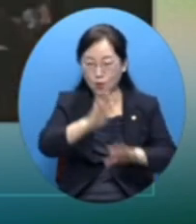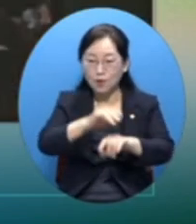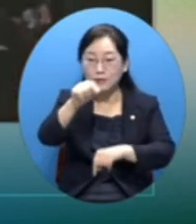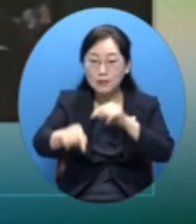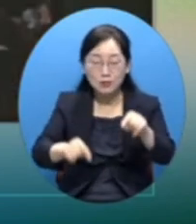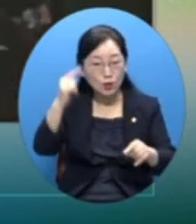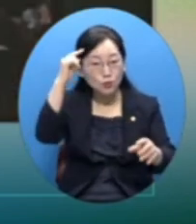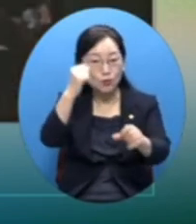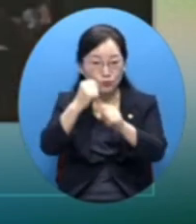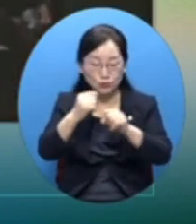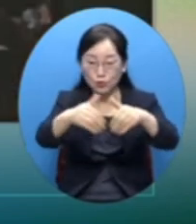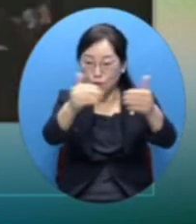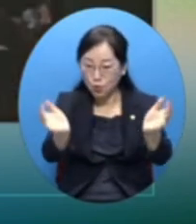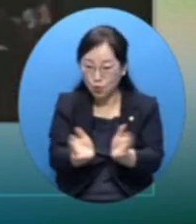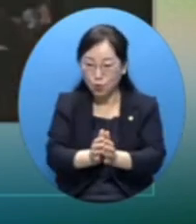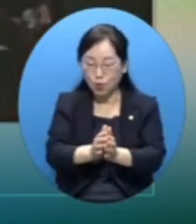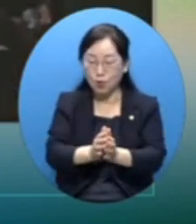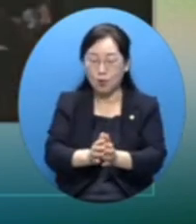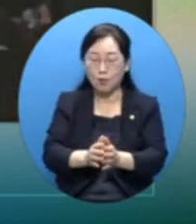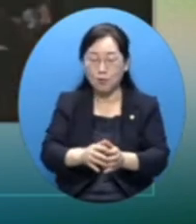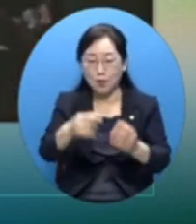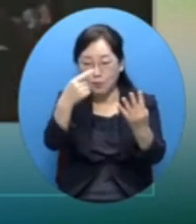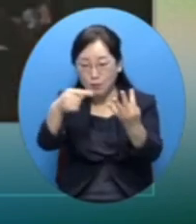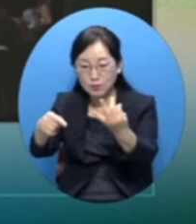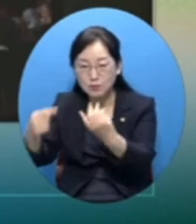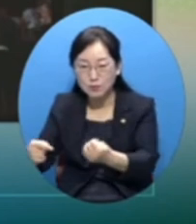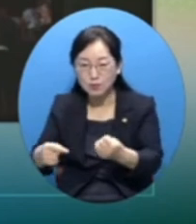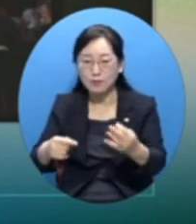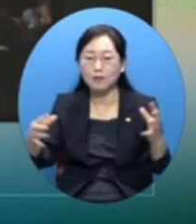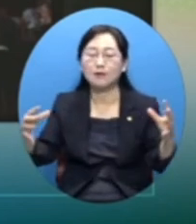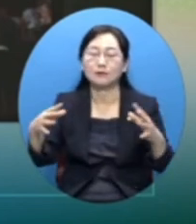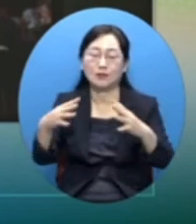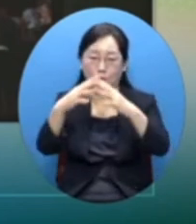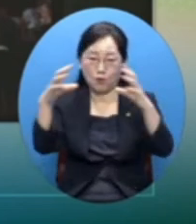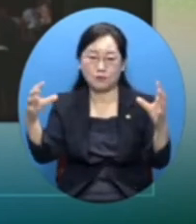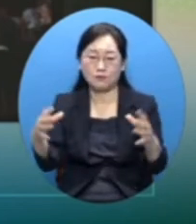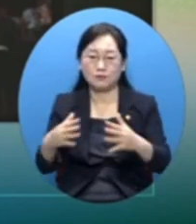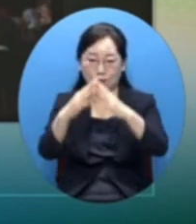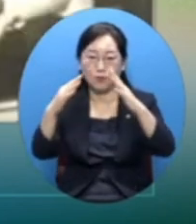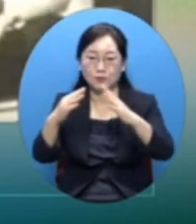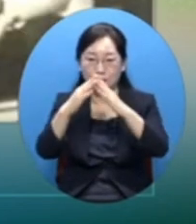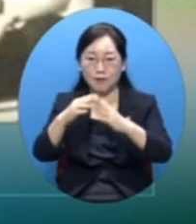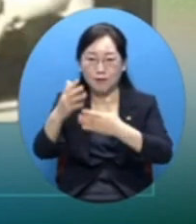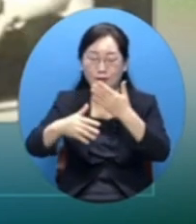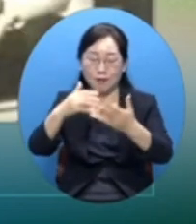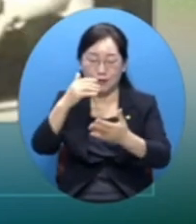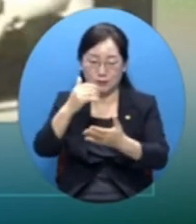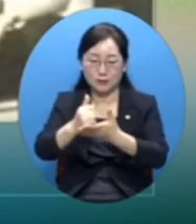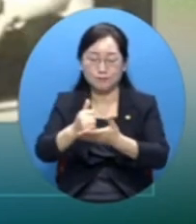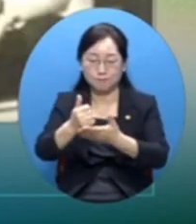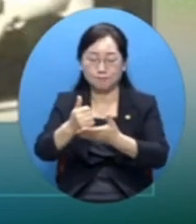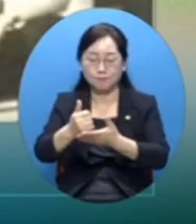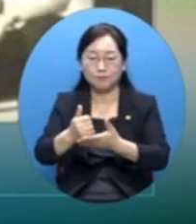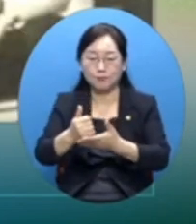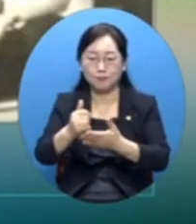등을 설립하여 국민 교육과 농민 개복지 크게 하지한 하나님의 큰 일꾼이